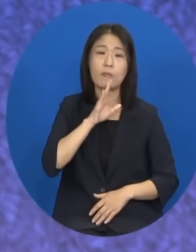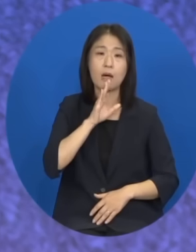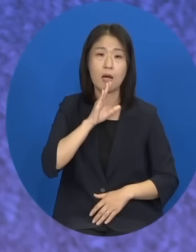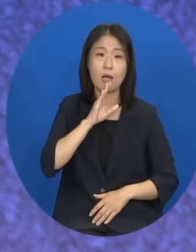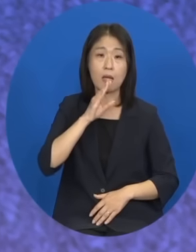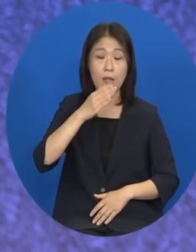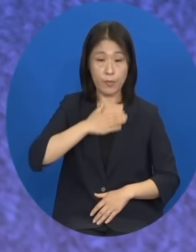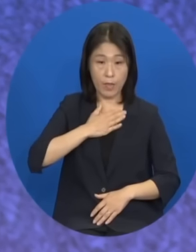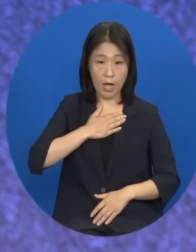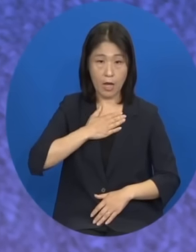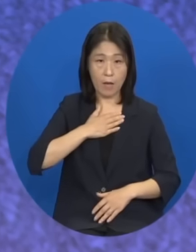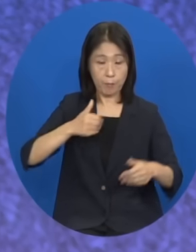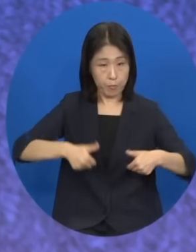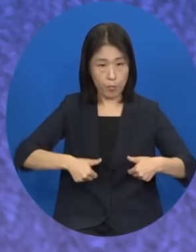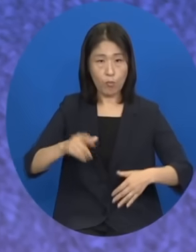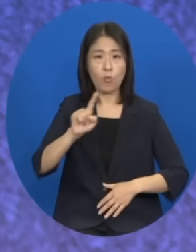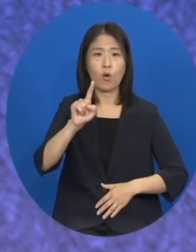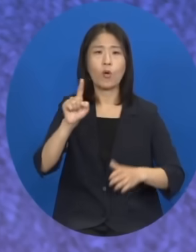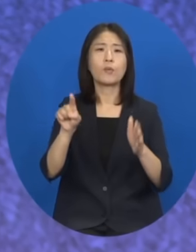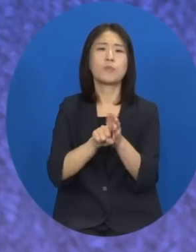거야. 믿기만 해.